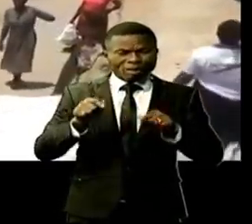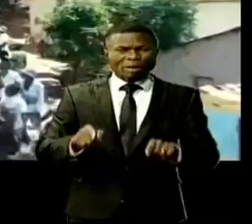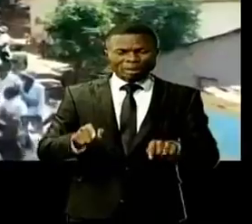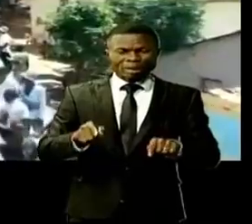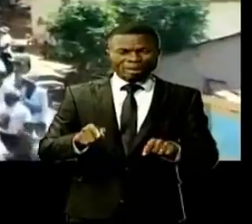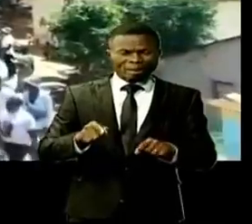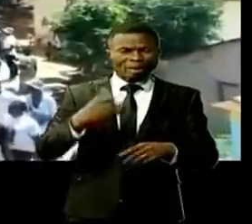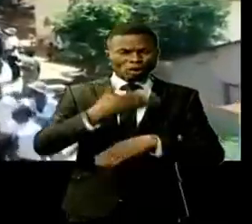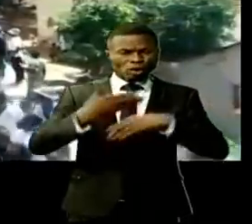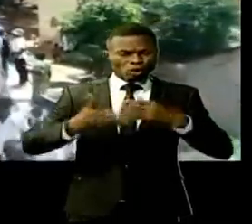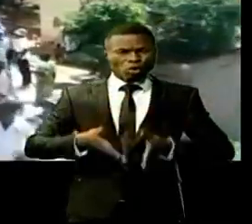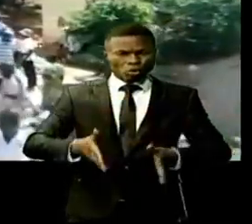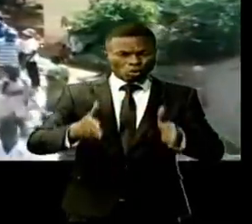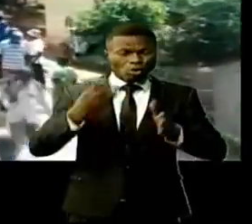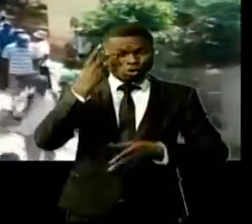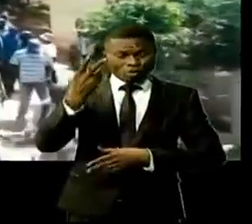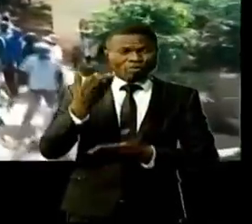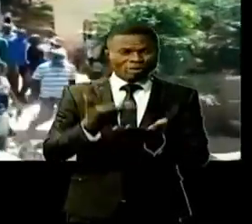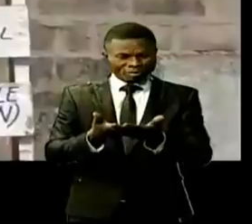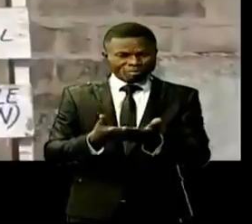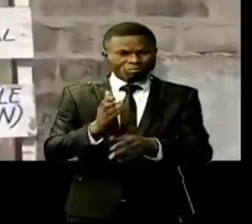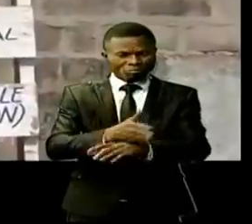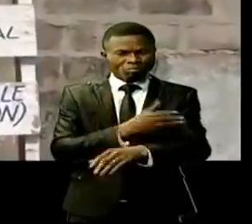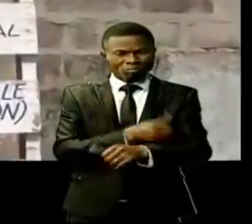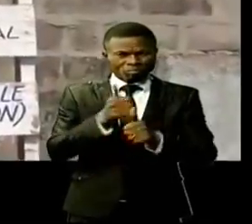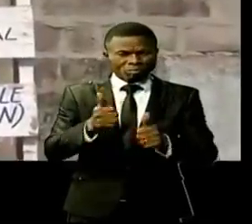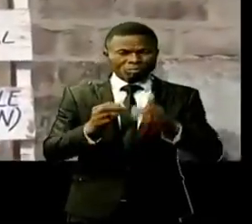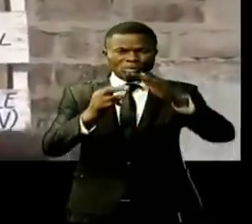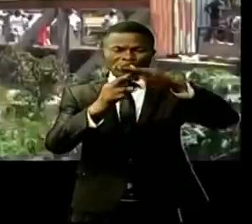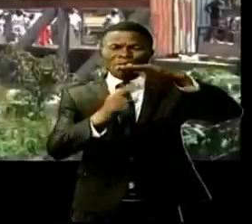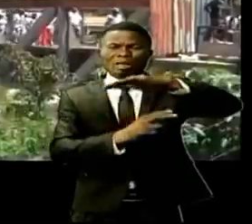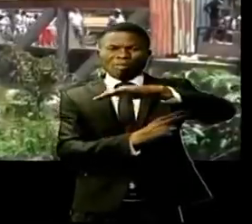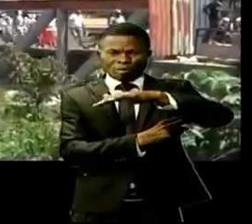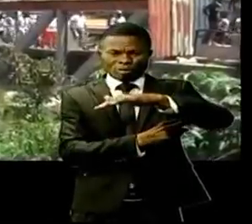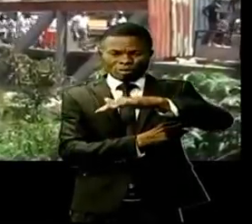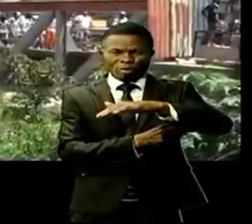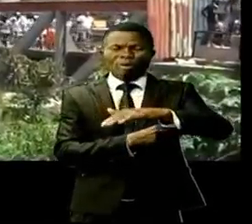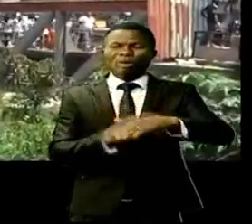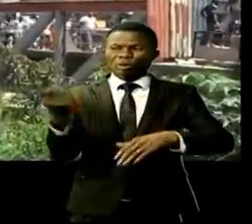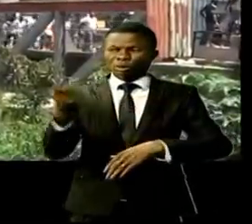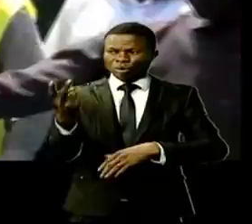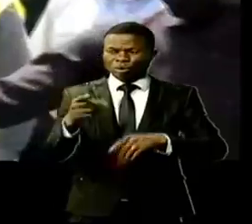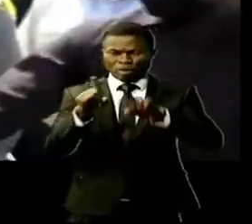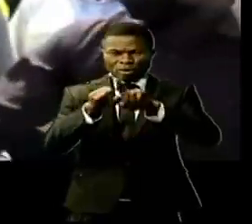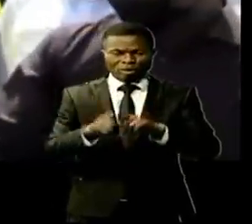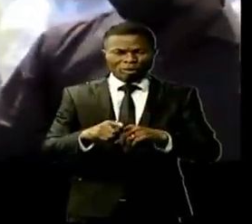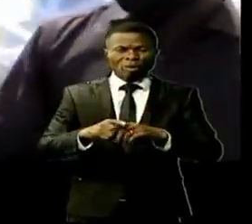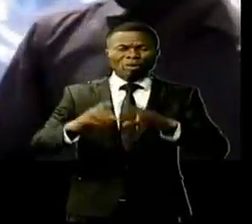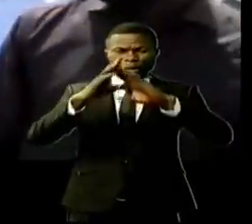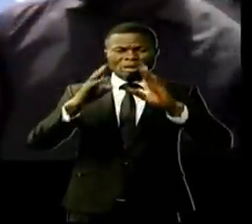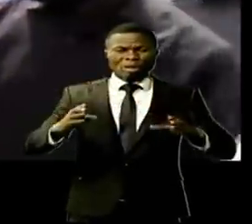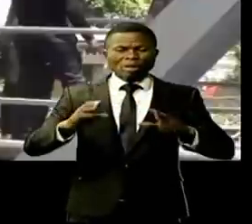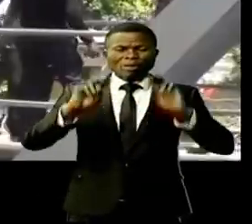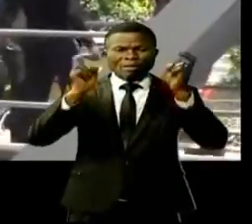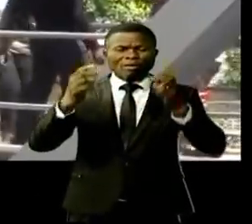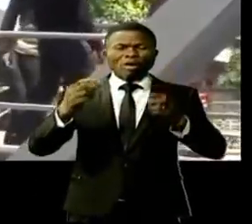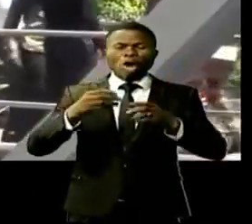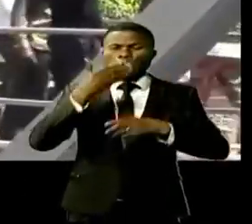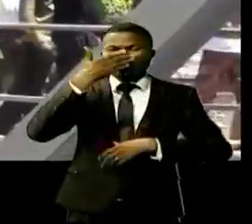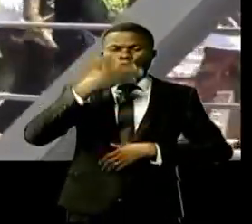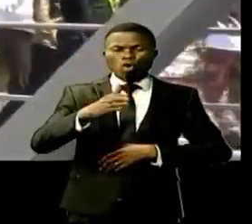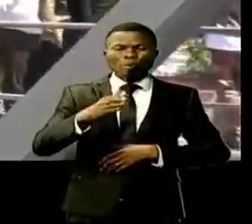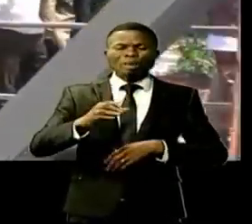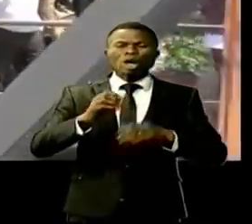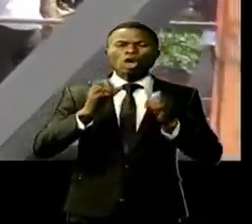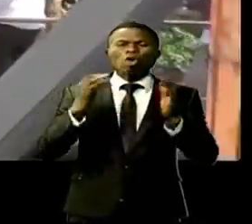ont été également visités par l'autorité des provinces. Les ponts Citra et Nsangoulouyeye ainsi que les chantiers de la nouvelle morgue et de l'hôpital